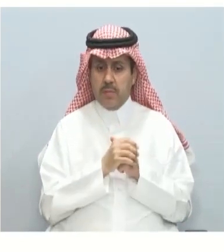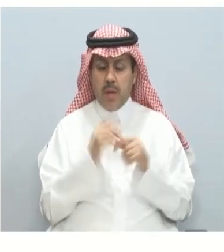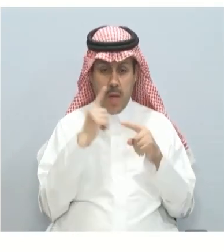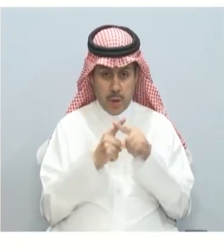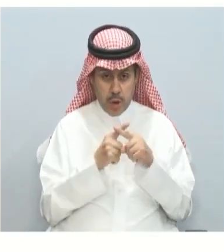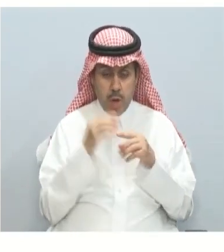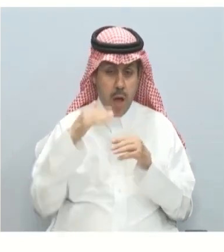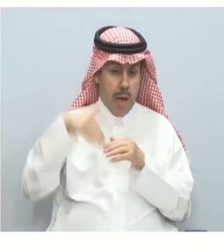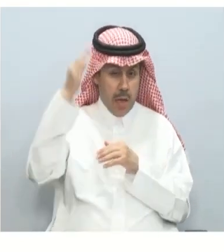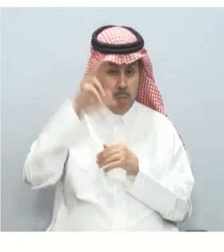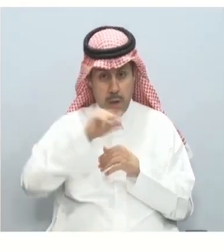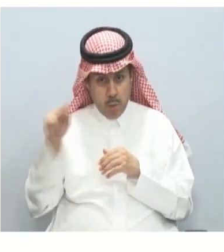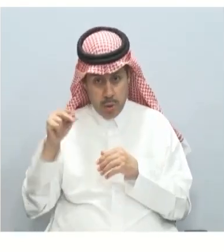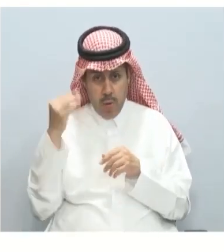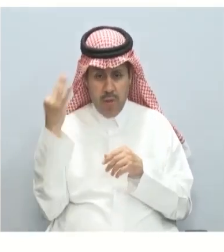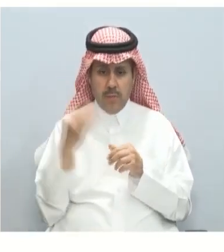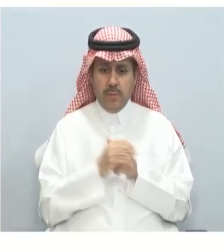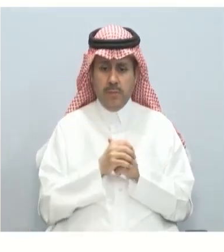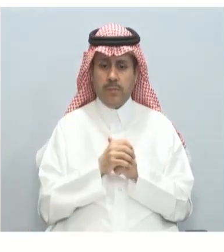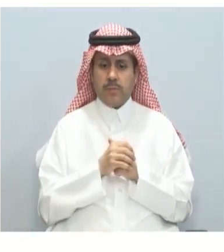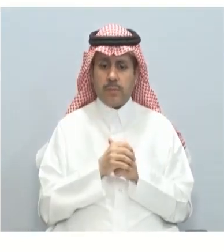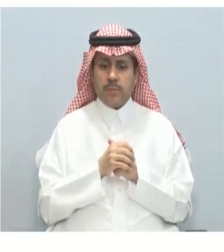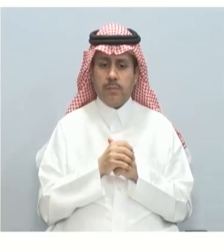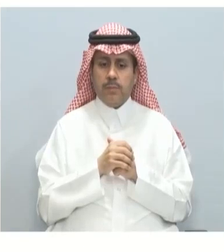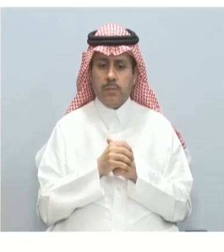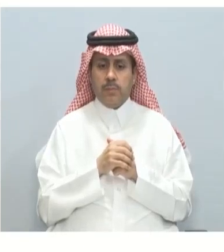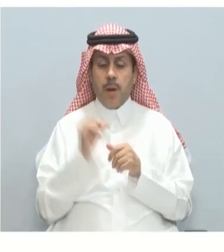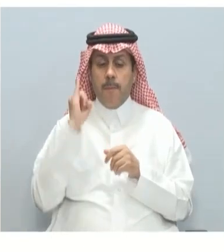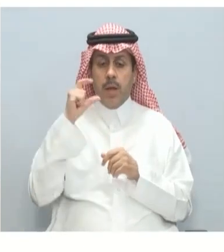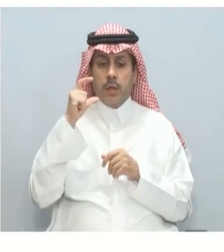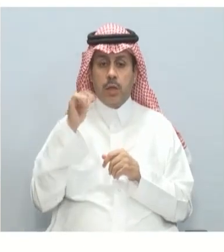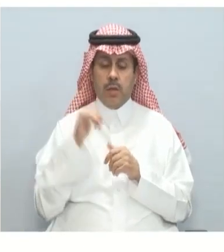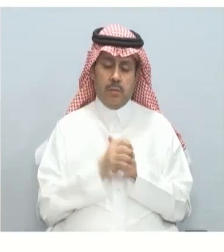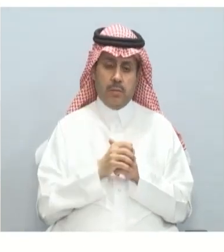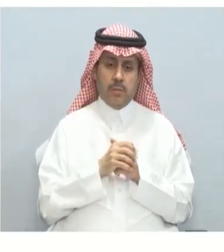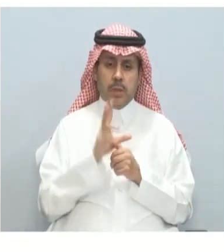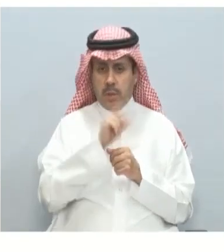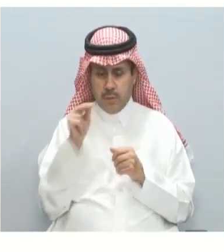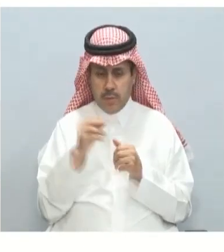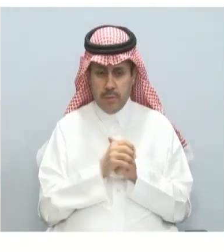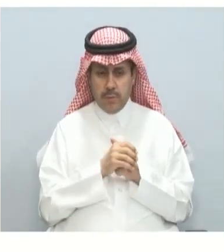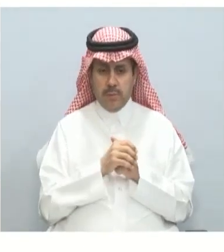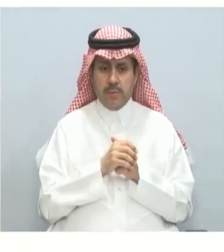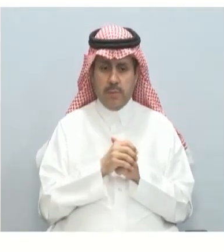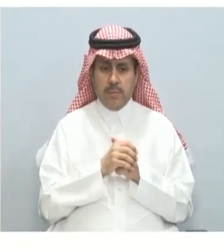او يساوي 3 بالنسبه للمدى نفس الشيء لو لاحظنا